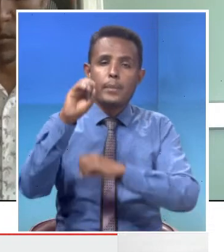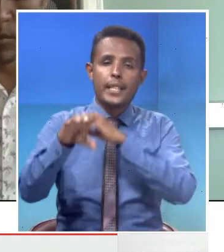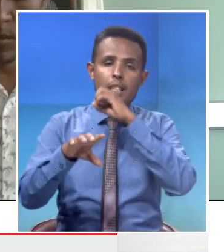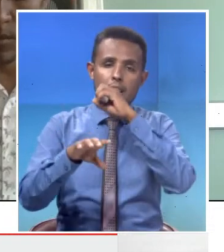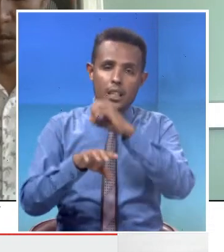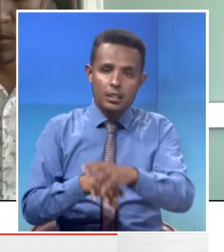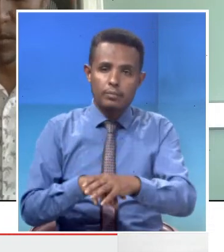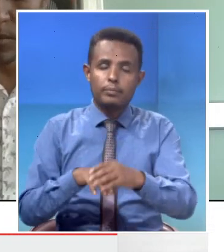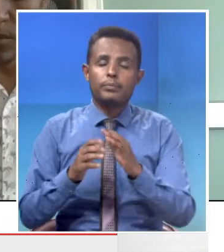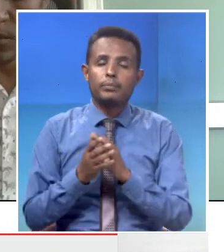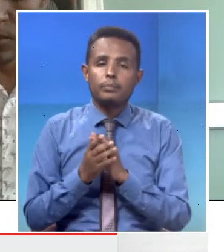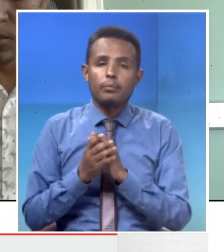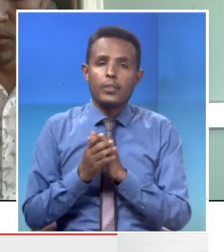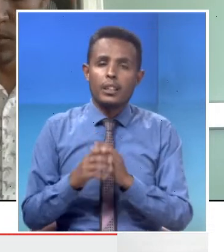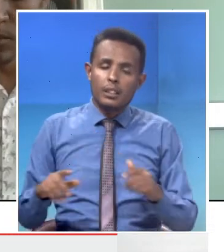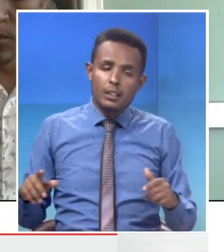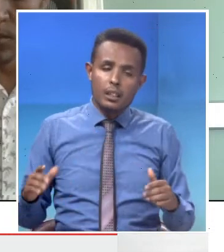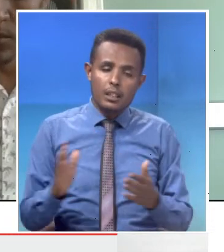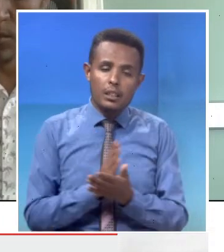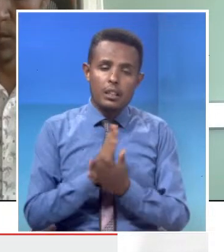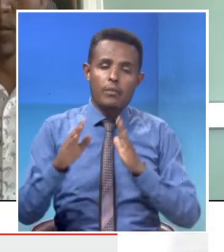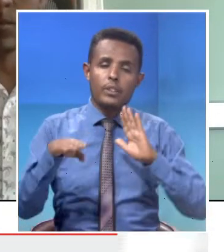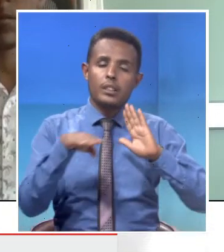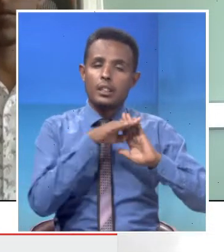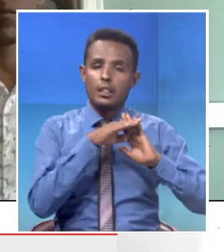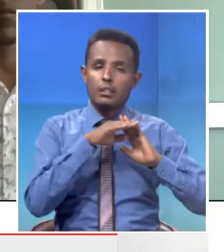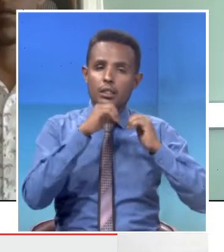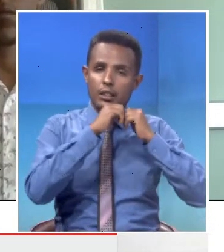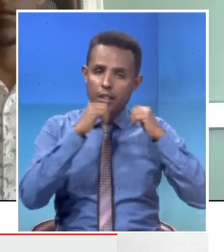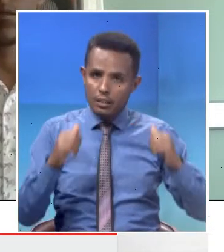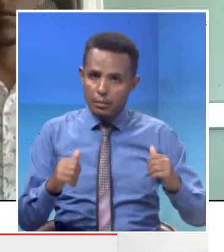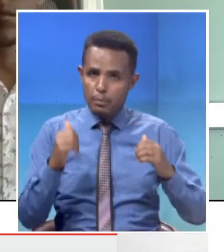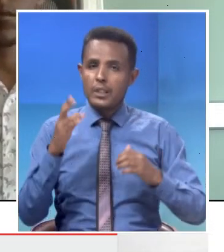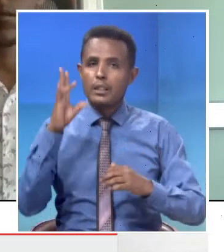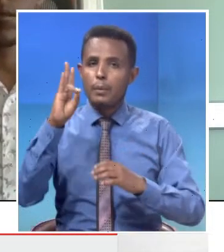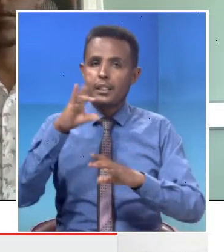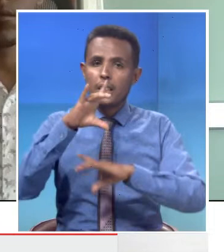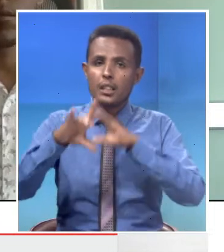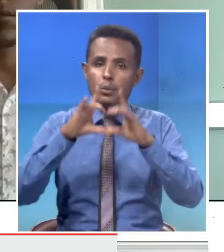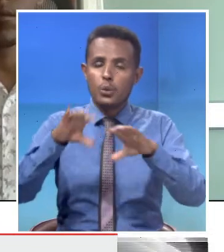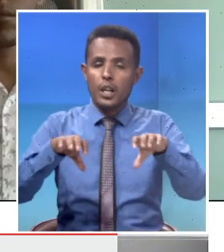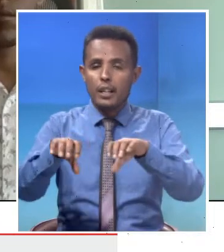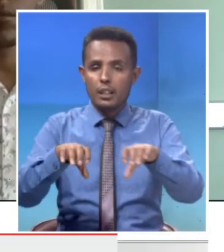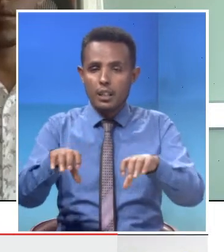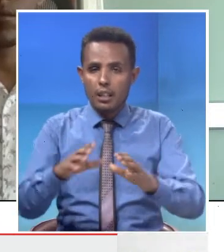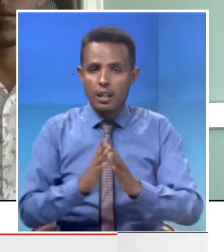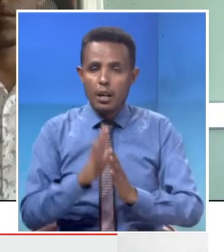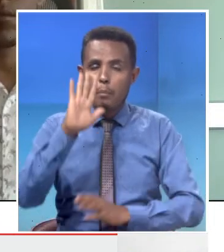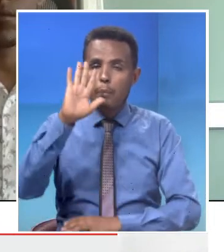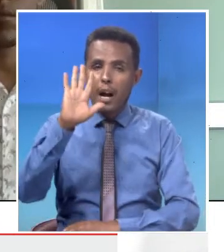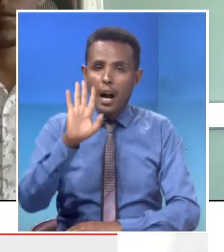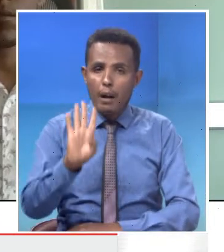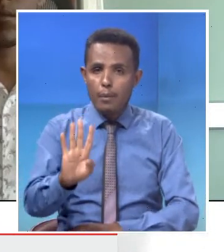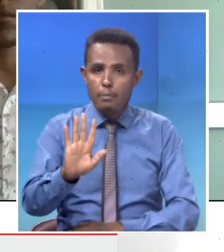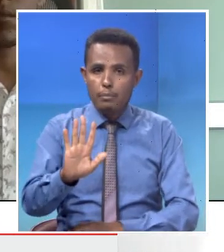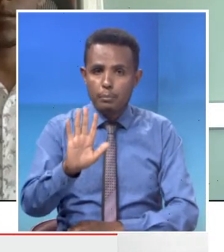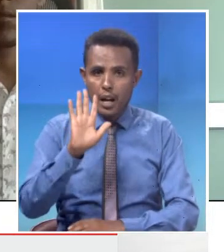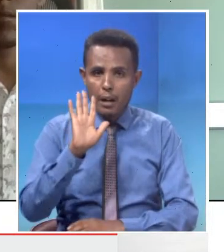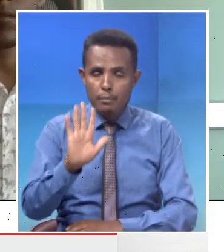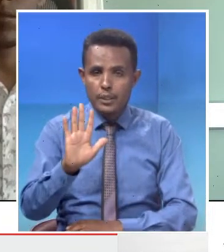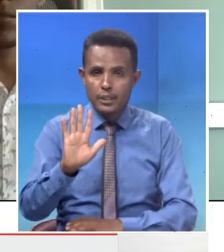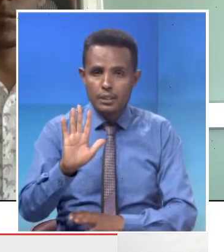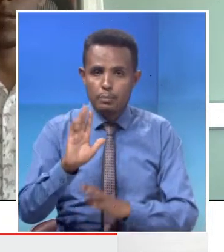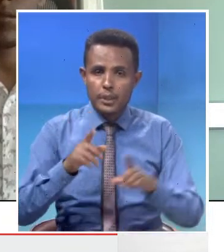ምክክር የተሳታፊ ልየታ በሰባት ክልሎች አድርገናል ወይም በአምስት የመስተዳድር እና